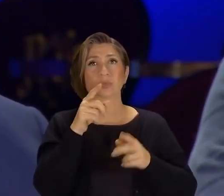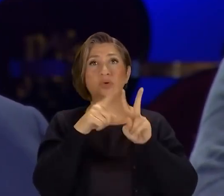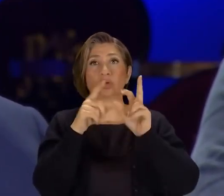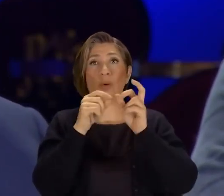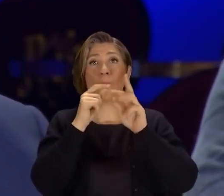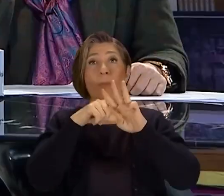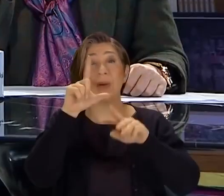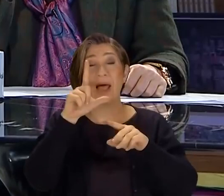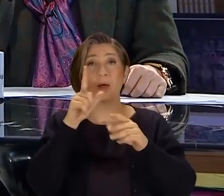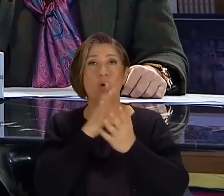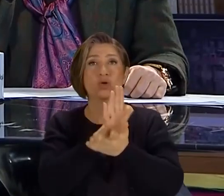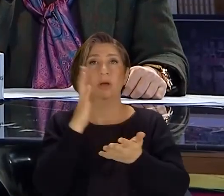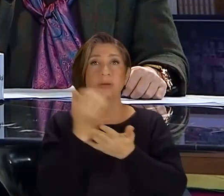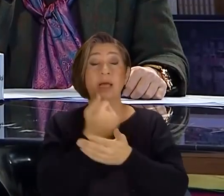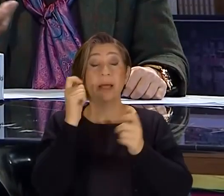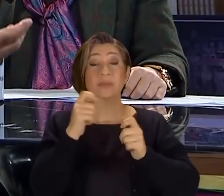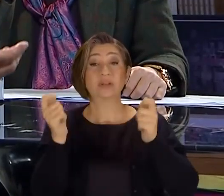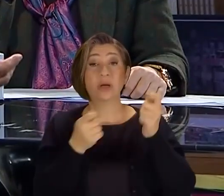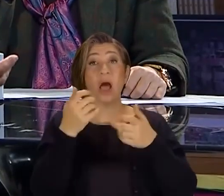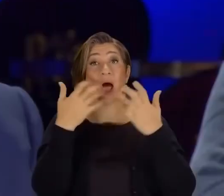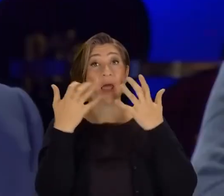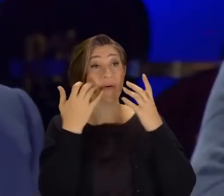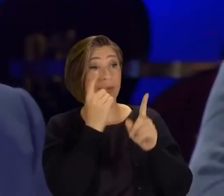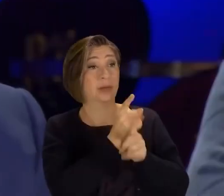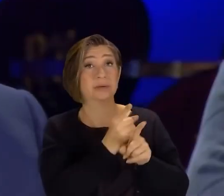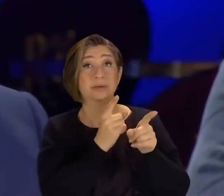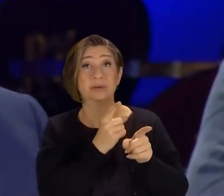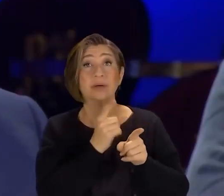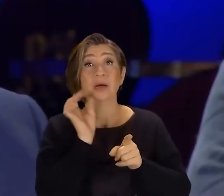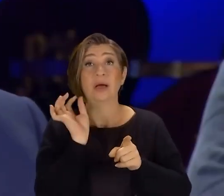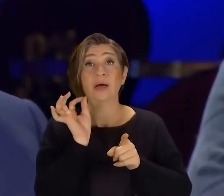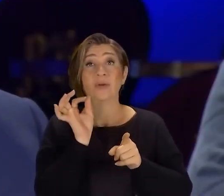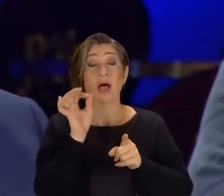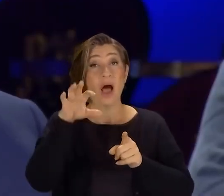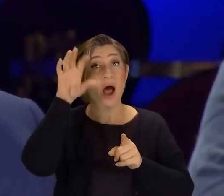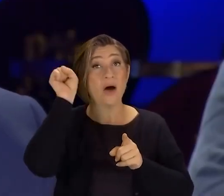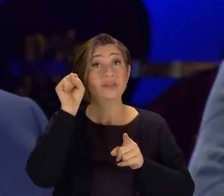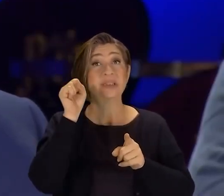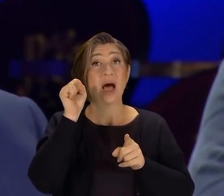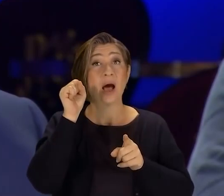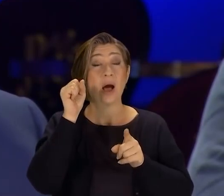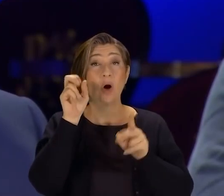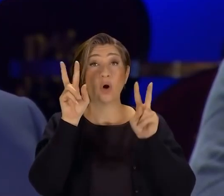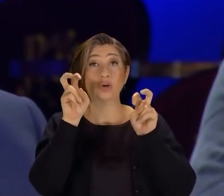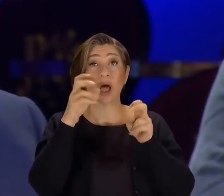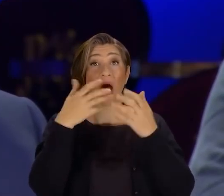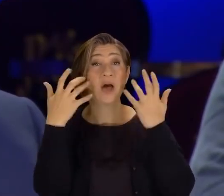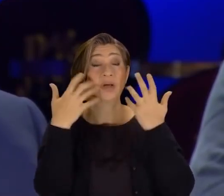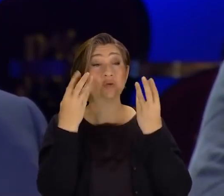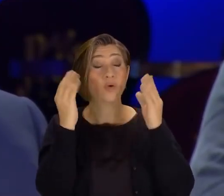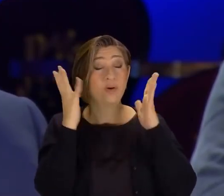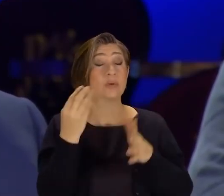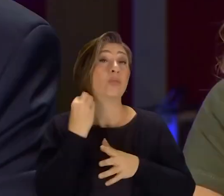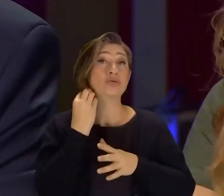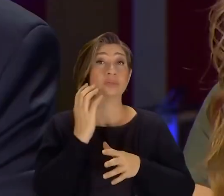ödülü kazanmıştır. Ve yaptıkları çalışmalar da hayvanlar üzerindedir. Evet. Yani hafıza konusunda hayvanlara çok şey borçlu olduğumuz bir